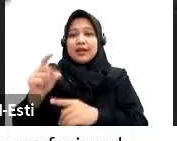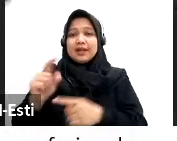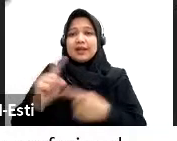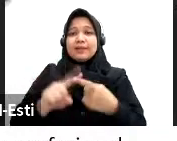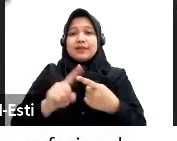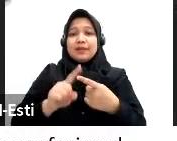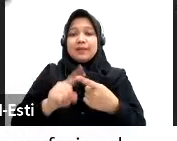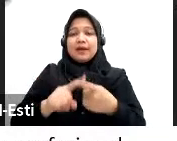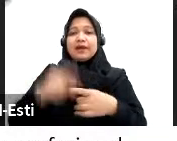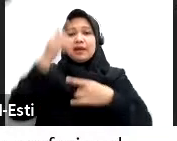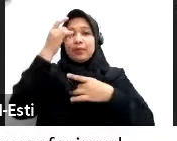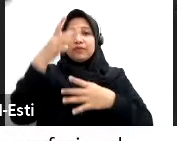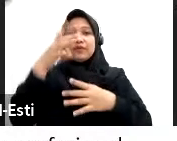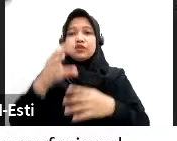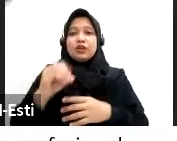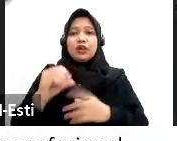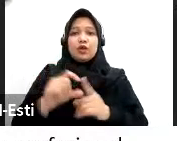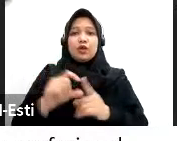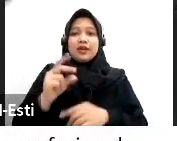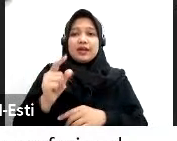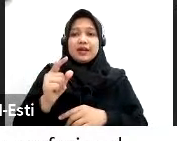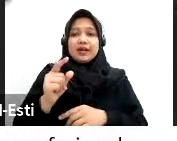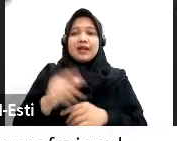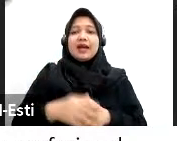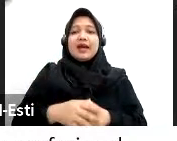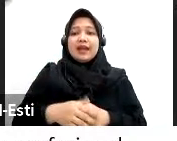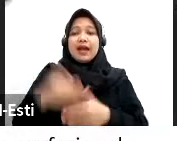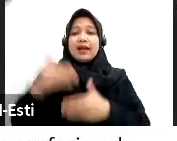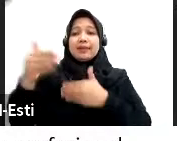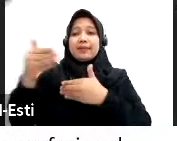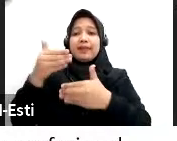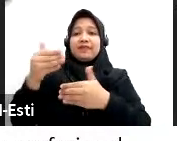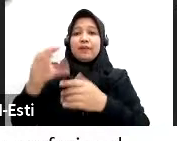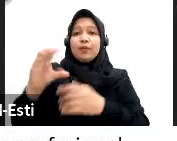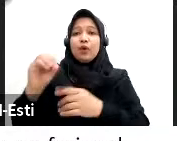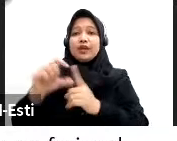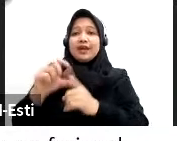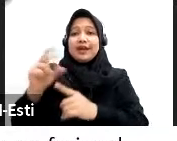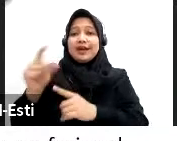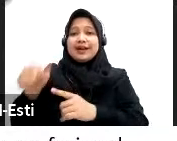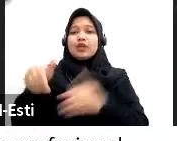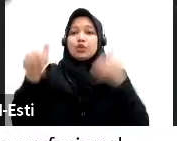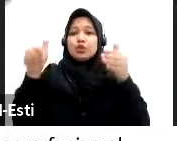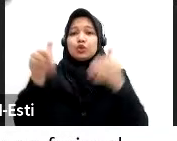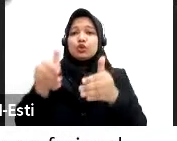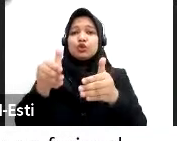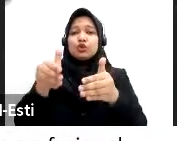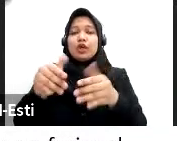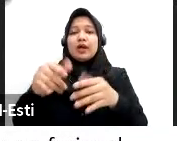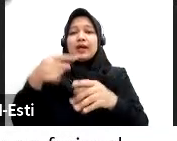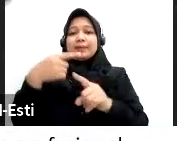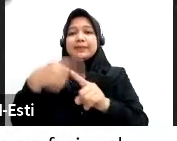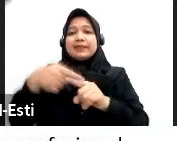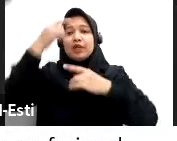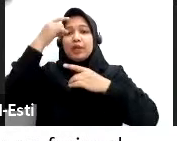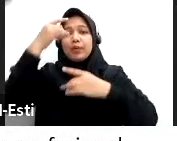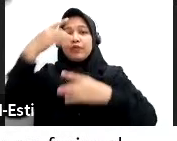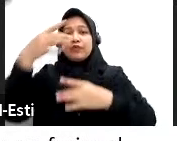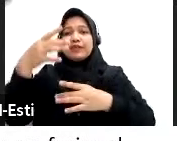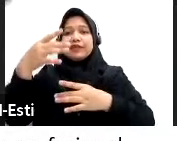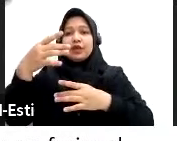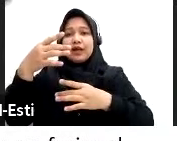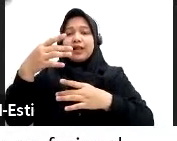profesional diare di mana fotomu diare itu secara khusus dan profesional untuk